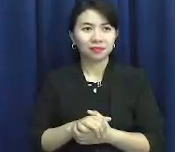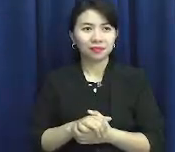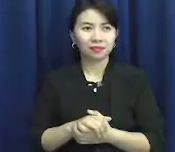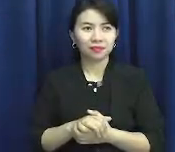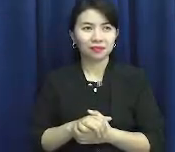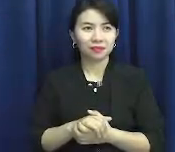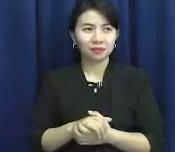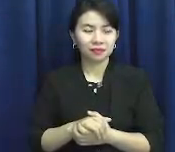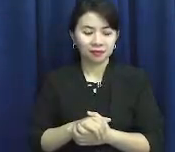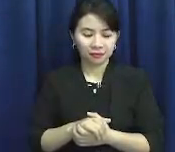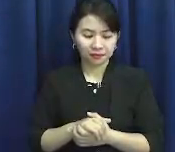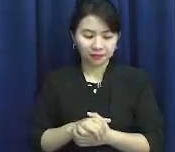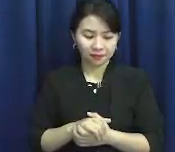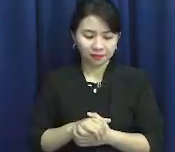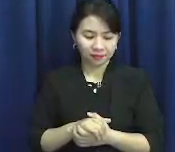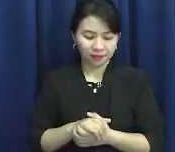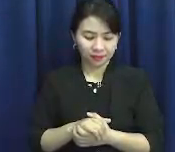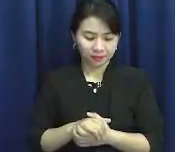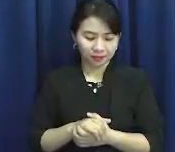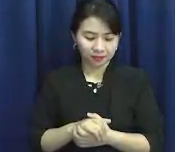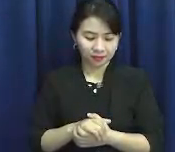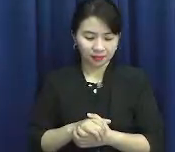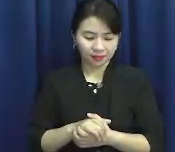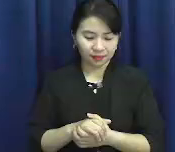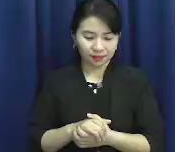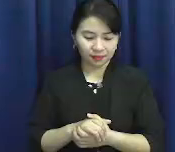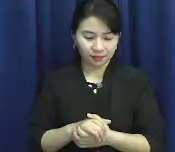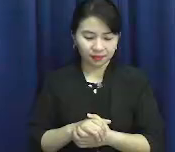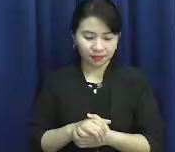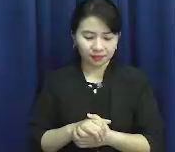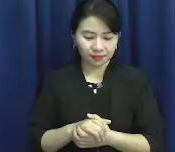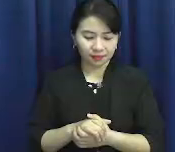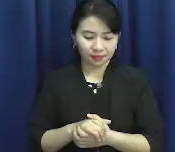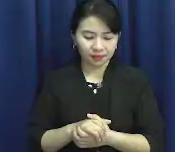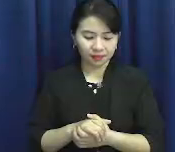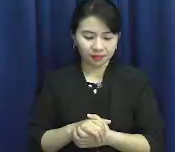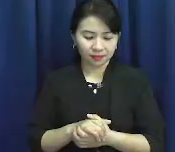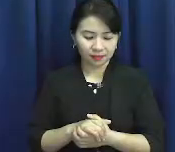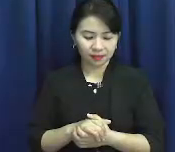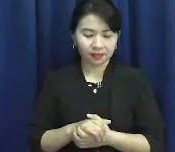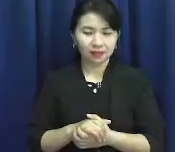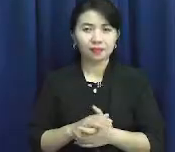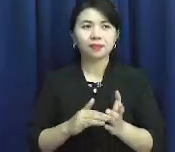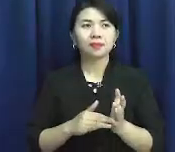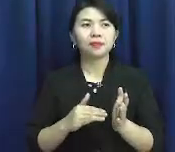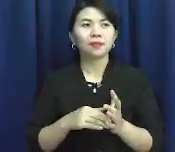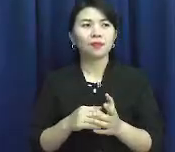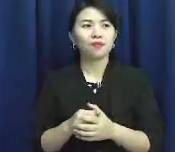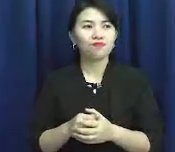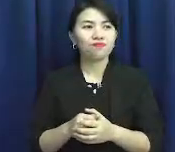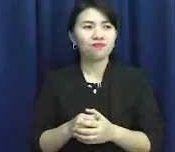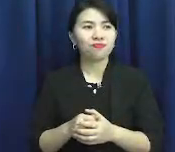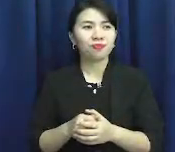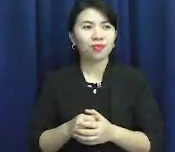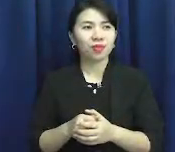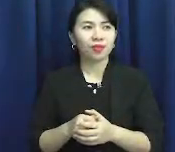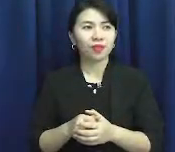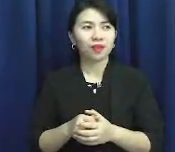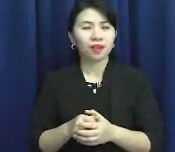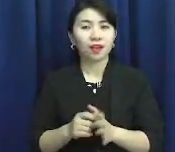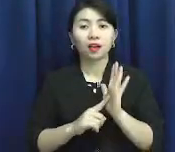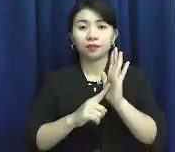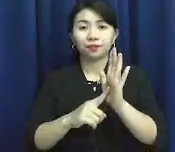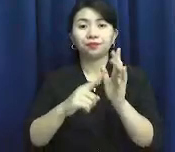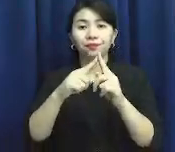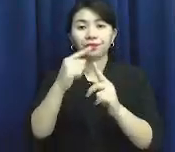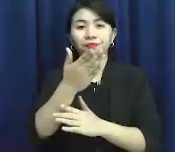Pakita mo. Ha? Hindi, dibali. Mamaya, papakita ko na lang sa inyo. Mamaya, background ko lang yan. Ilalabas ko yan sa inyo dyan sa screen. Mamaya.